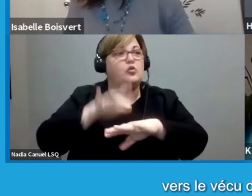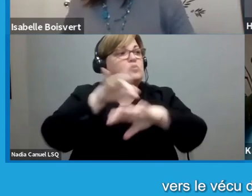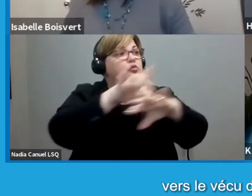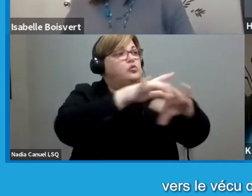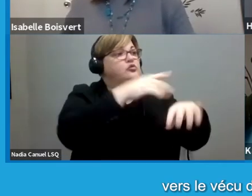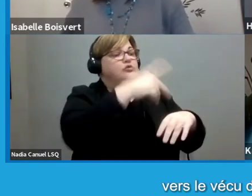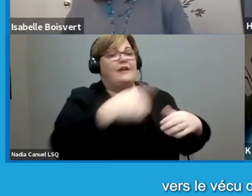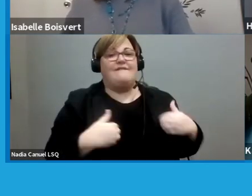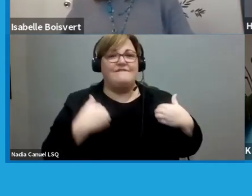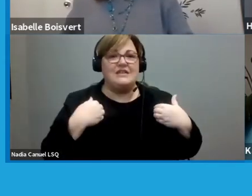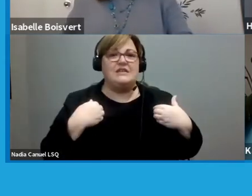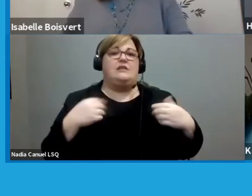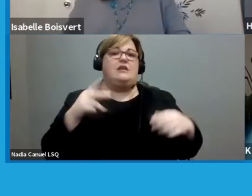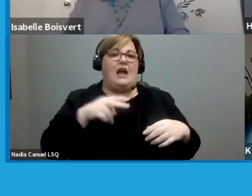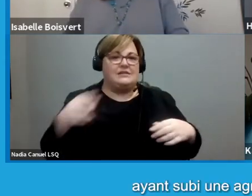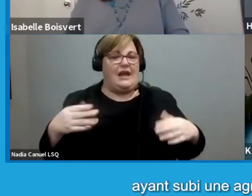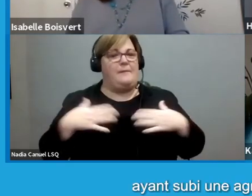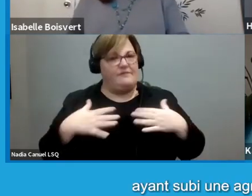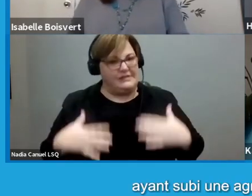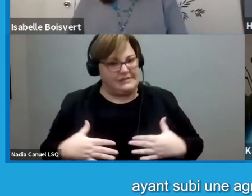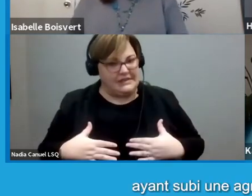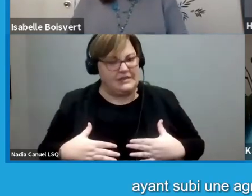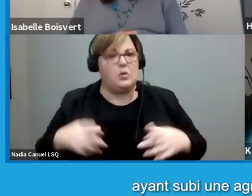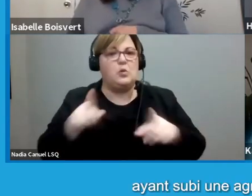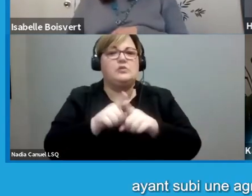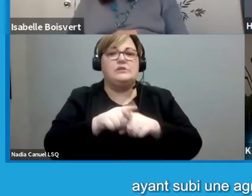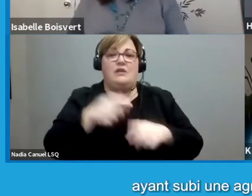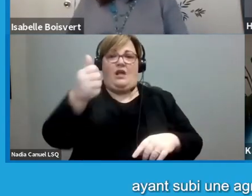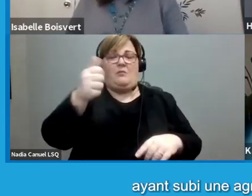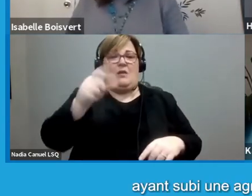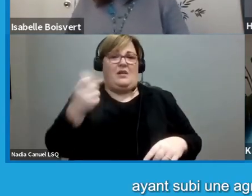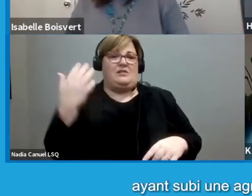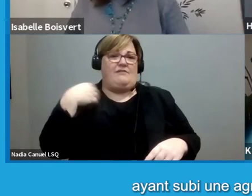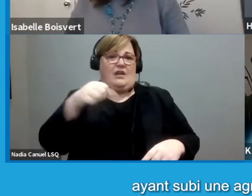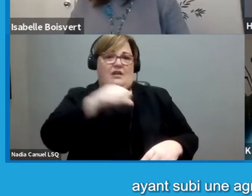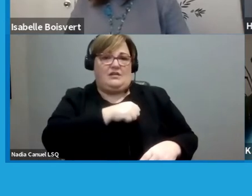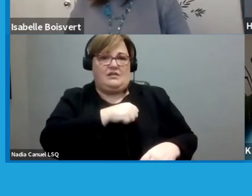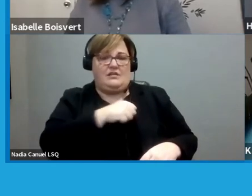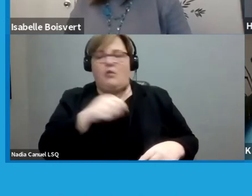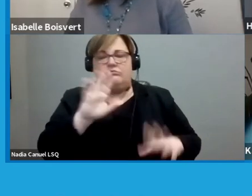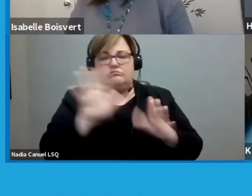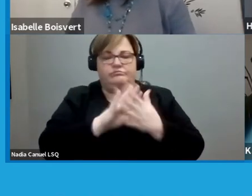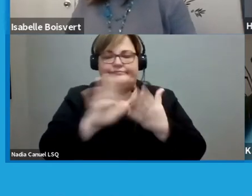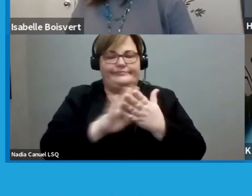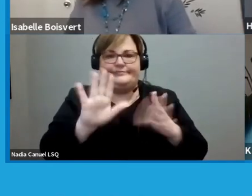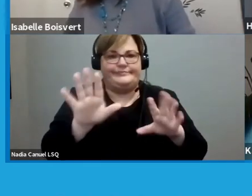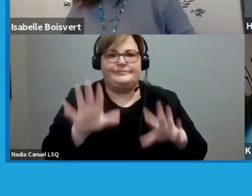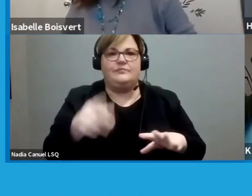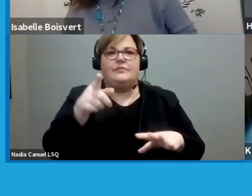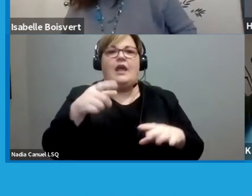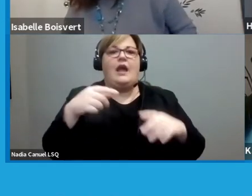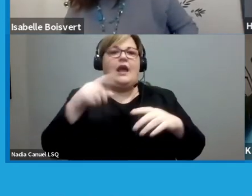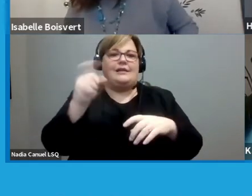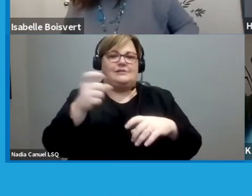situation de handicap physique, ayant subi une agression sexuelle ou des violences obstétricales. En parallèle à ses études